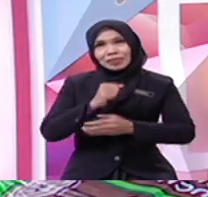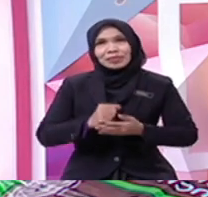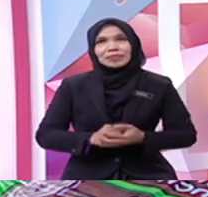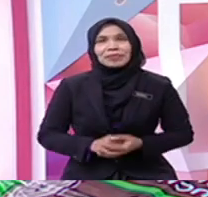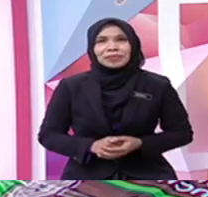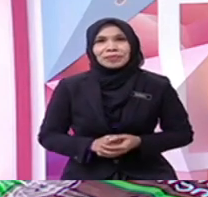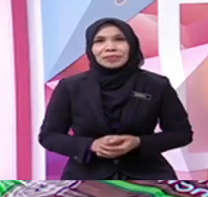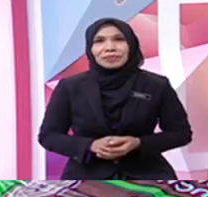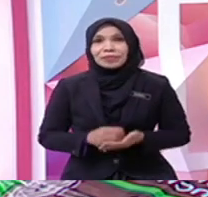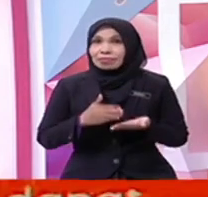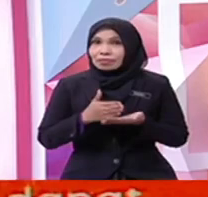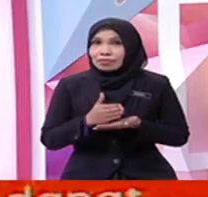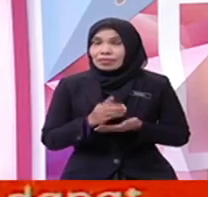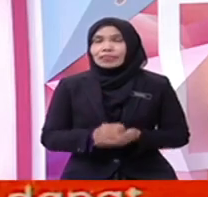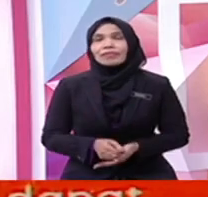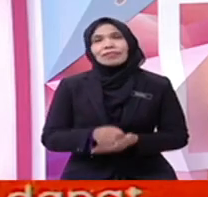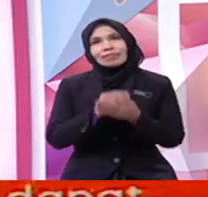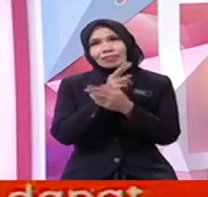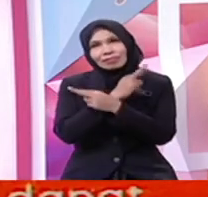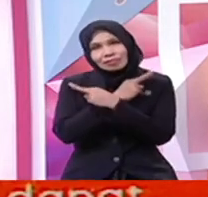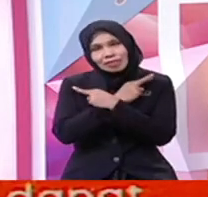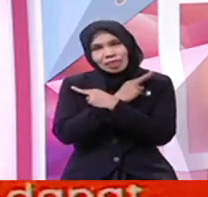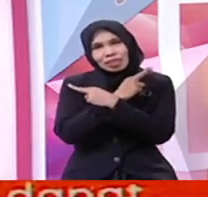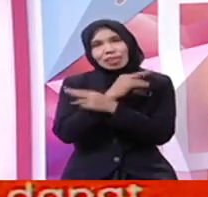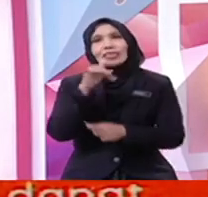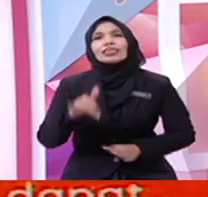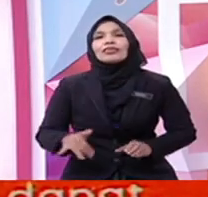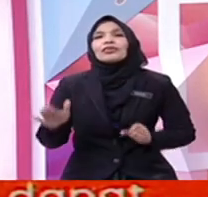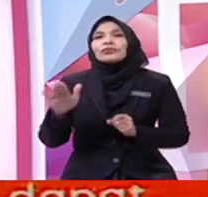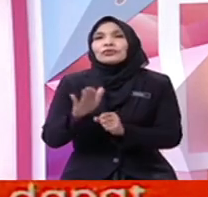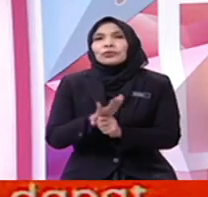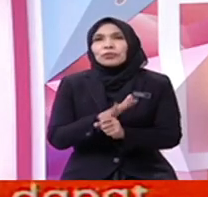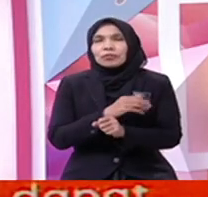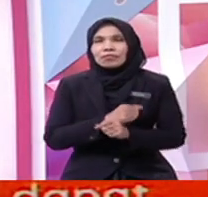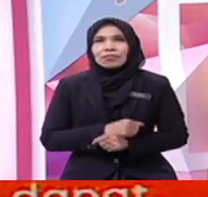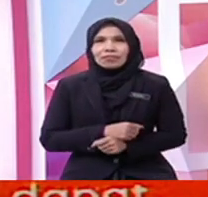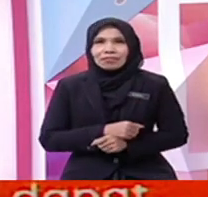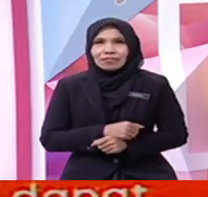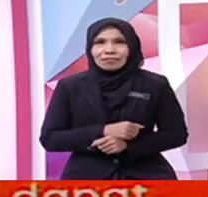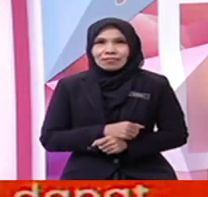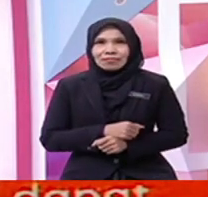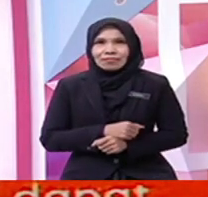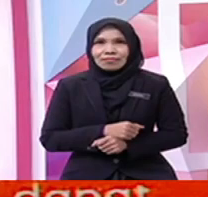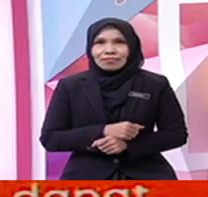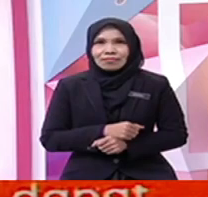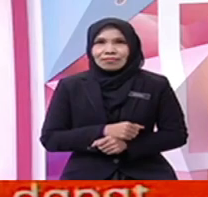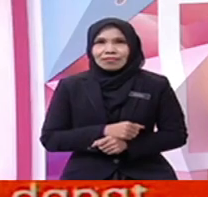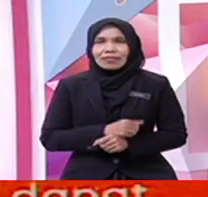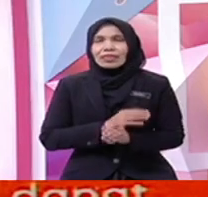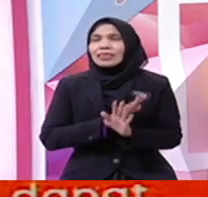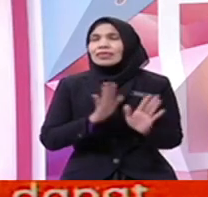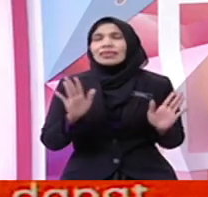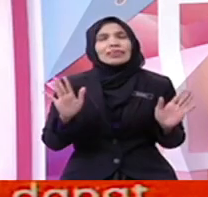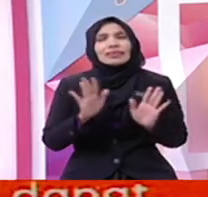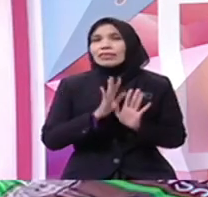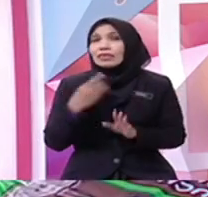oke seterusnya rehat oke lihat mesin asu kok kiri hanya itu masuknya gitu tak buat Vape